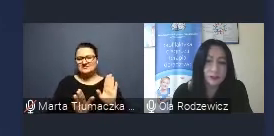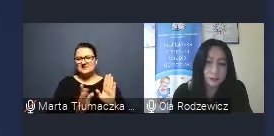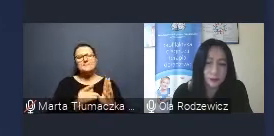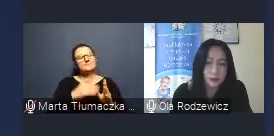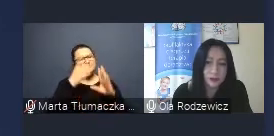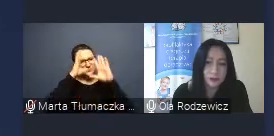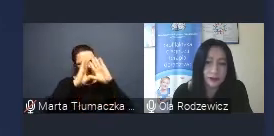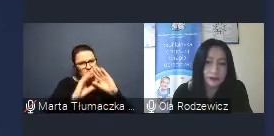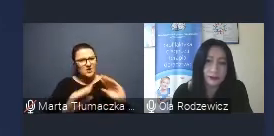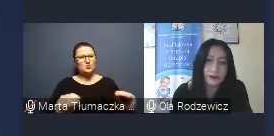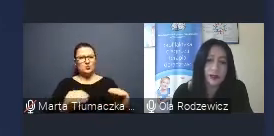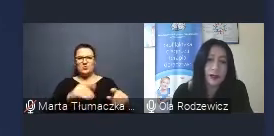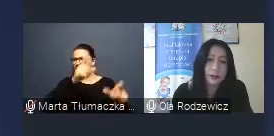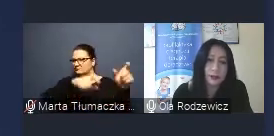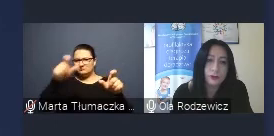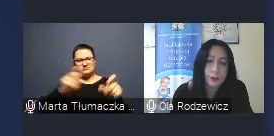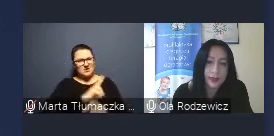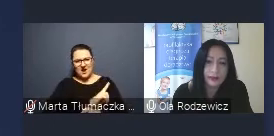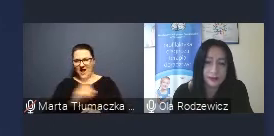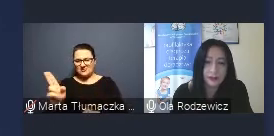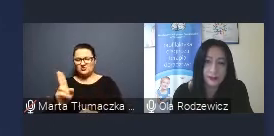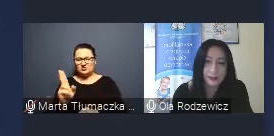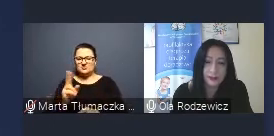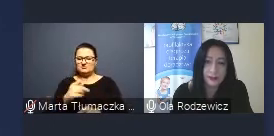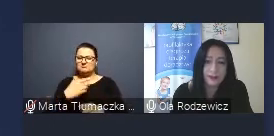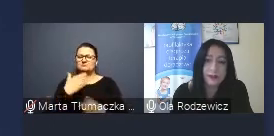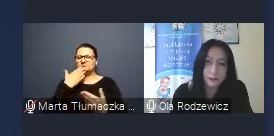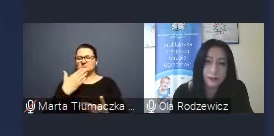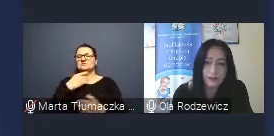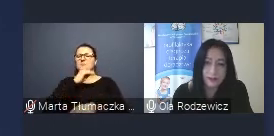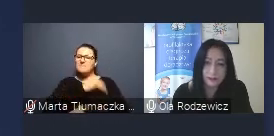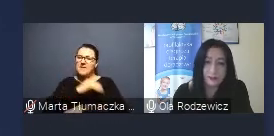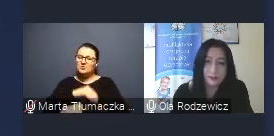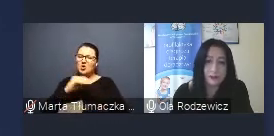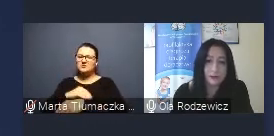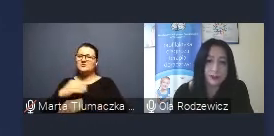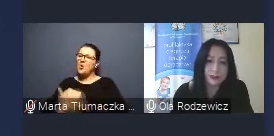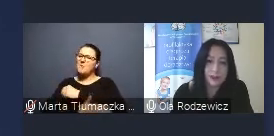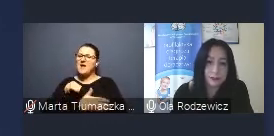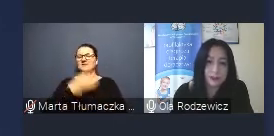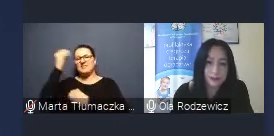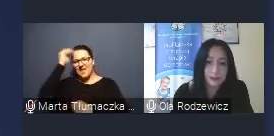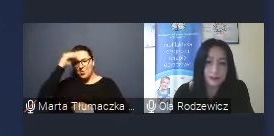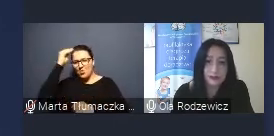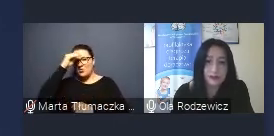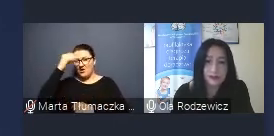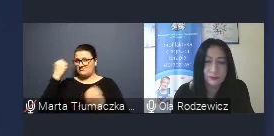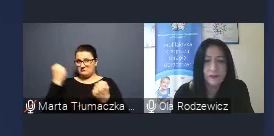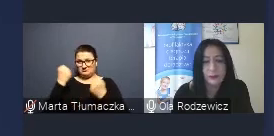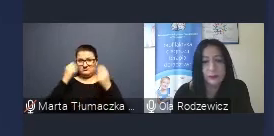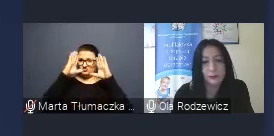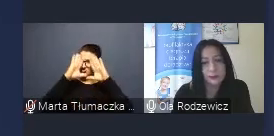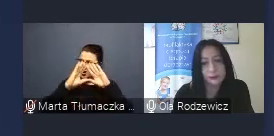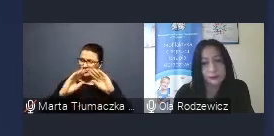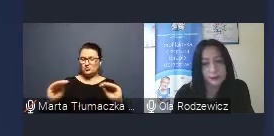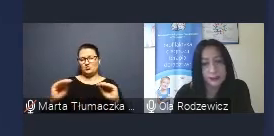szacunkiem, stosując metody oparte na nauce. To wielki szacunek za te